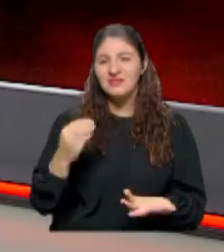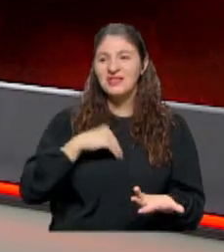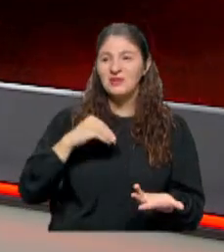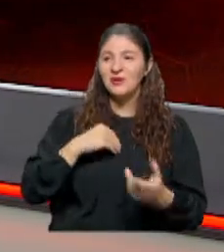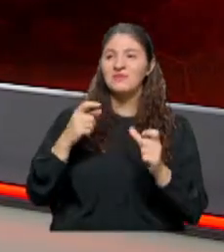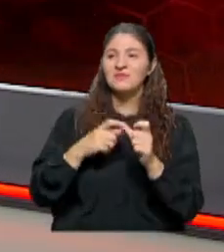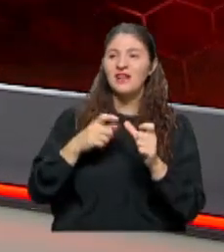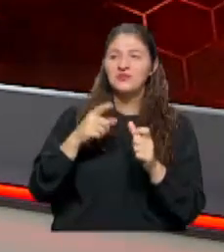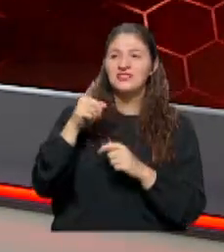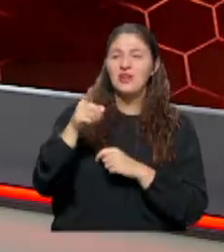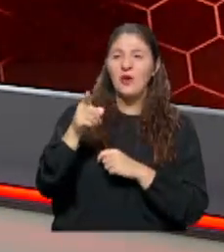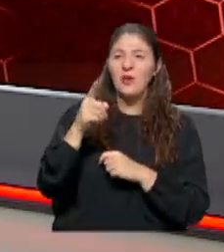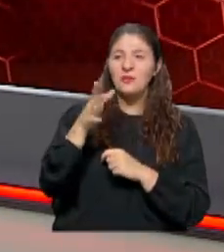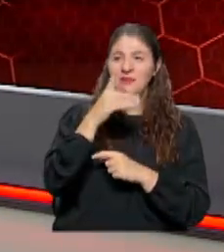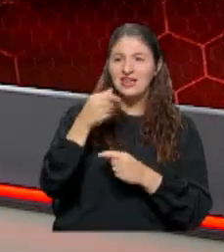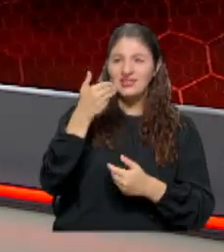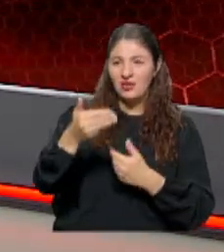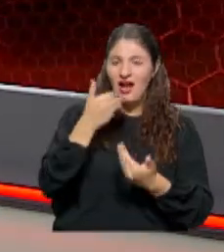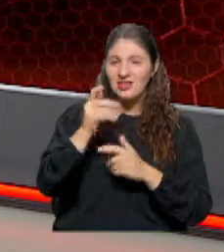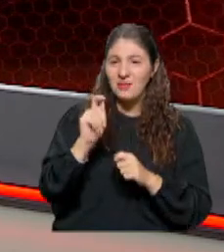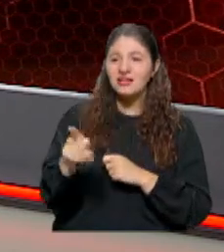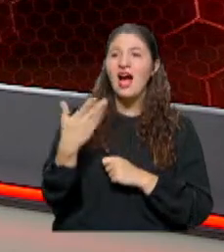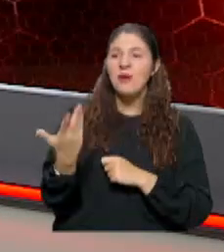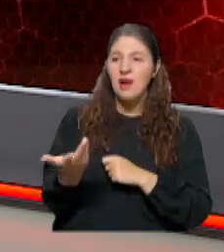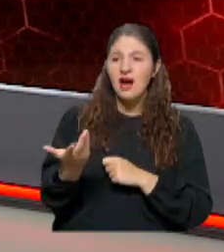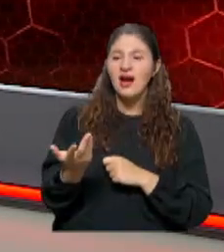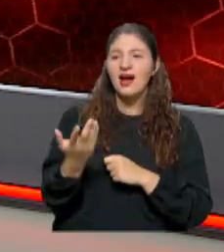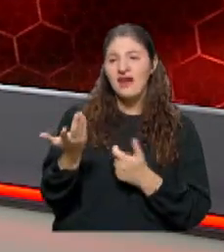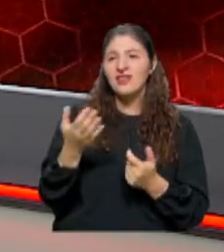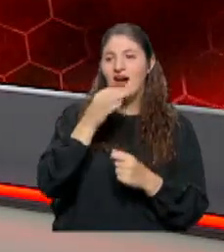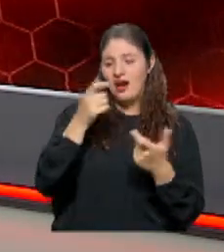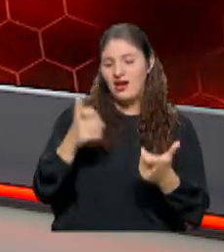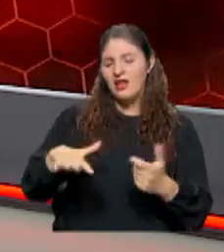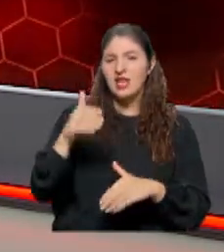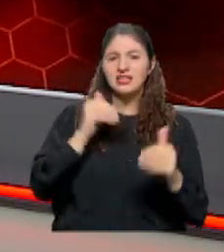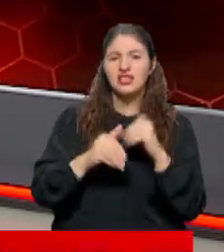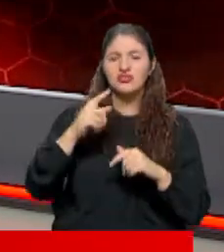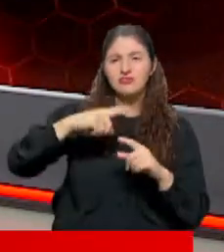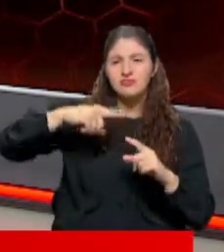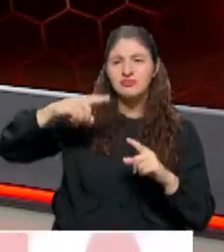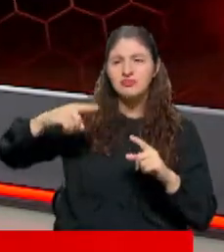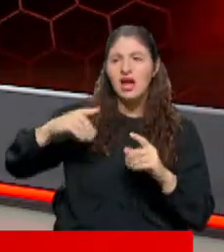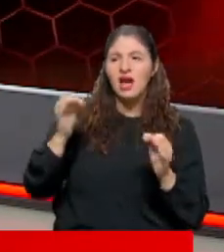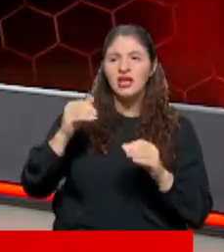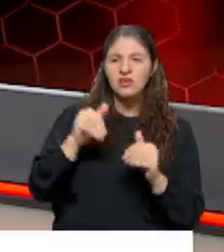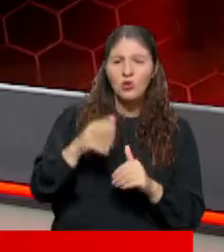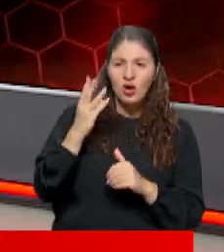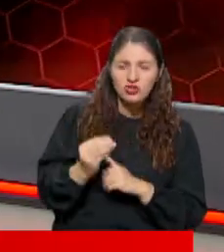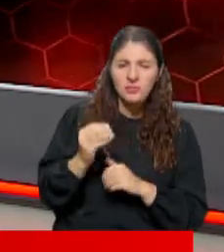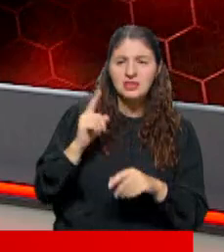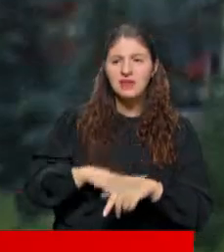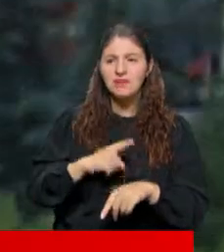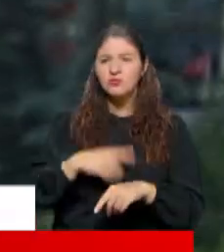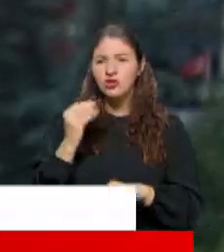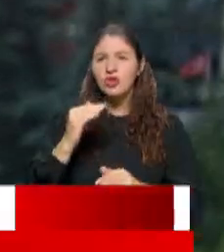Sanıyorum Selçuk sen o bilgileri de birazdan paylaşırsın ama evet Ankara'da seçim barometresi erken seçim olacak mı zamanında